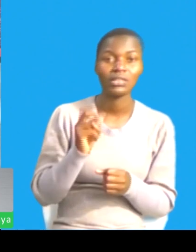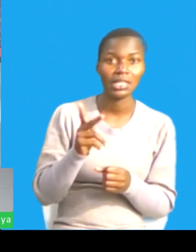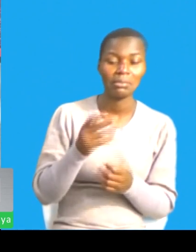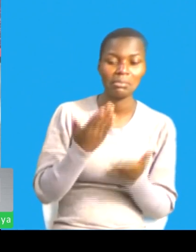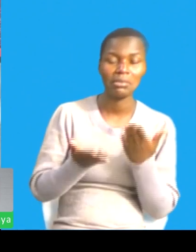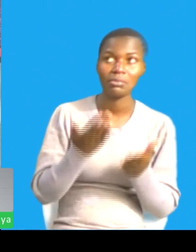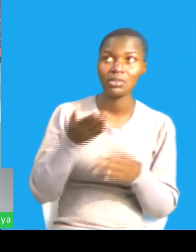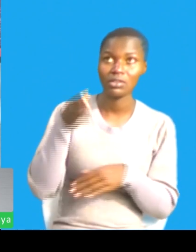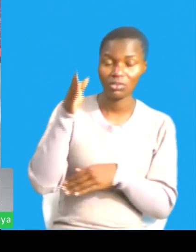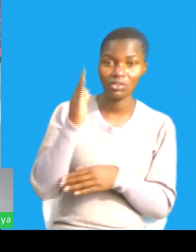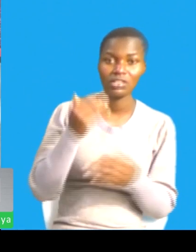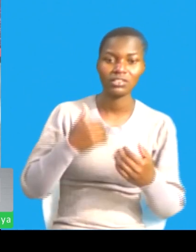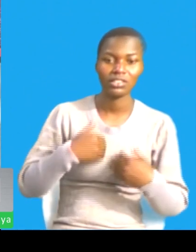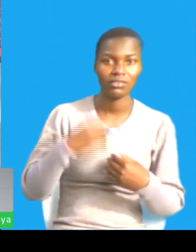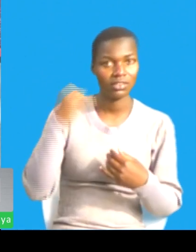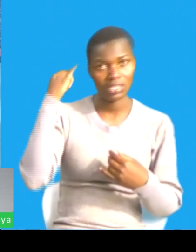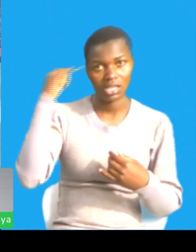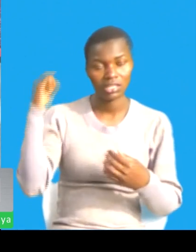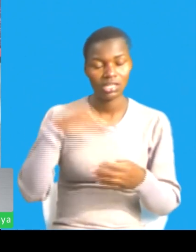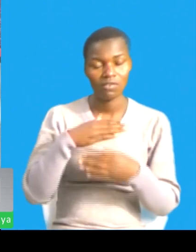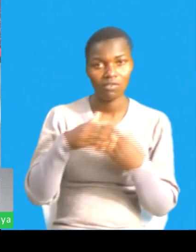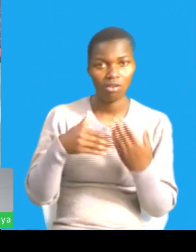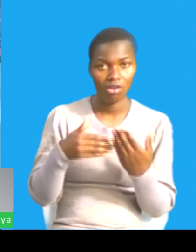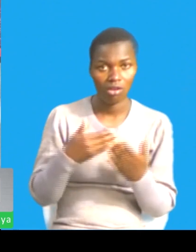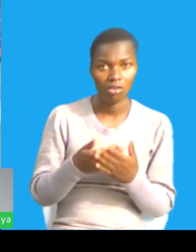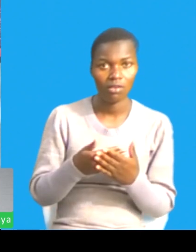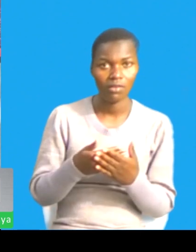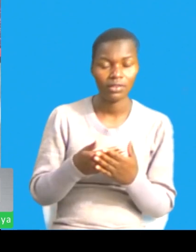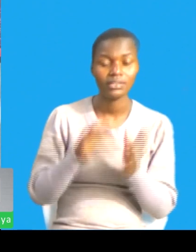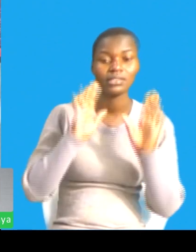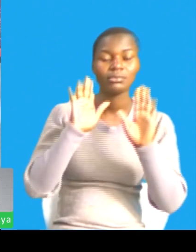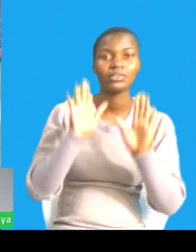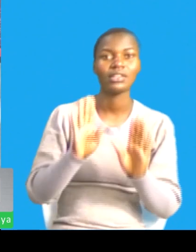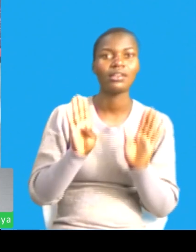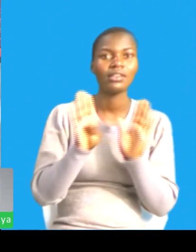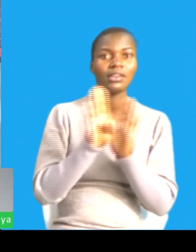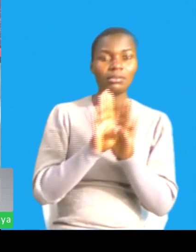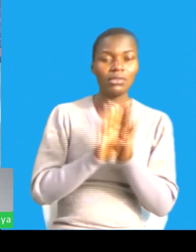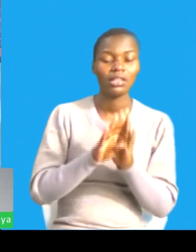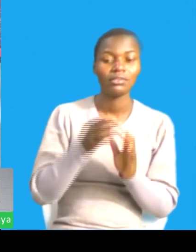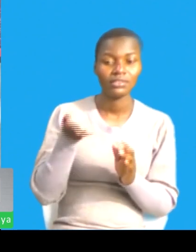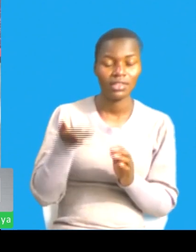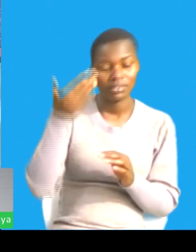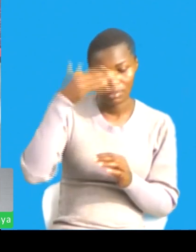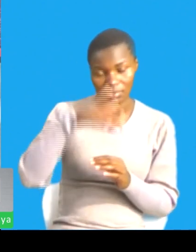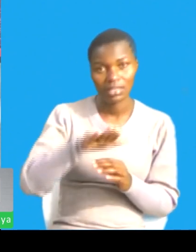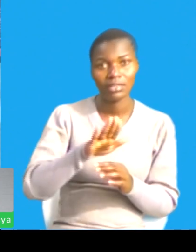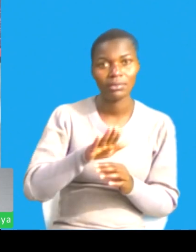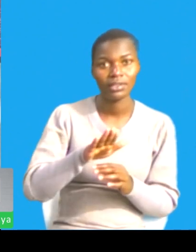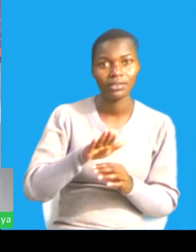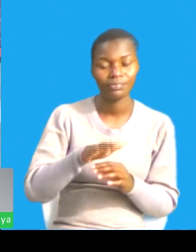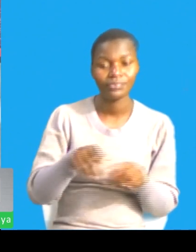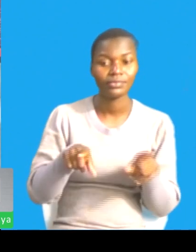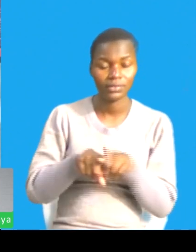idea nyinyi wote. But it's important that Ekuru Okot's bill ilifika mpaka bungeni. But it was similar to what you had. It was